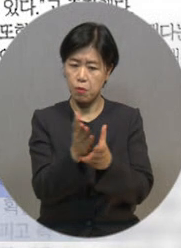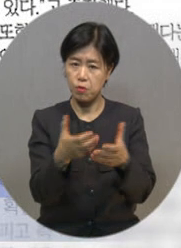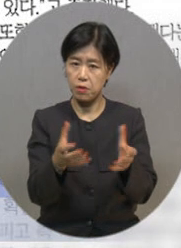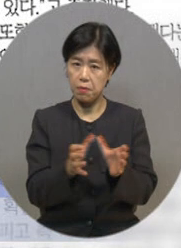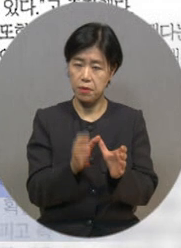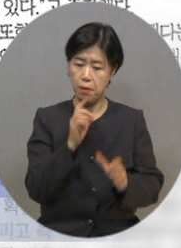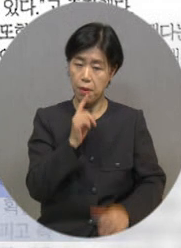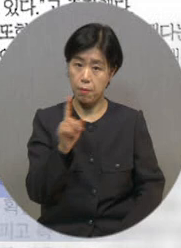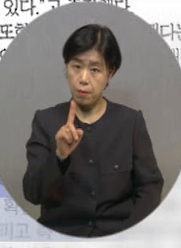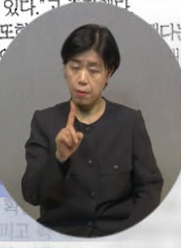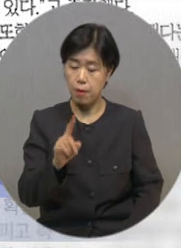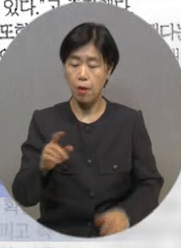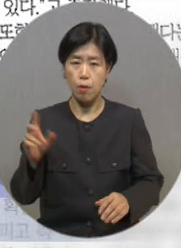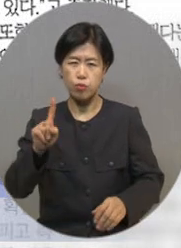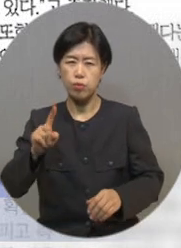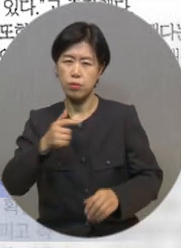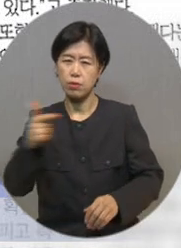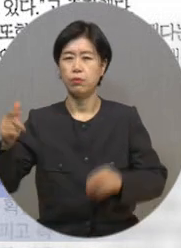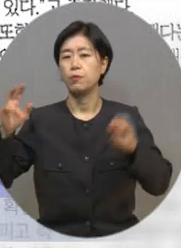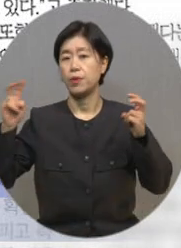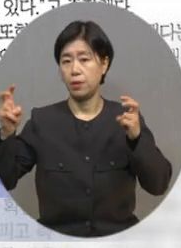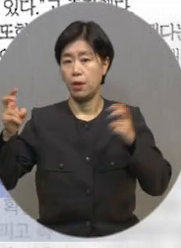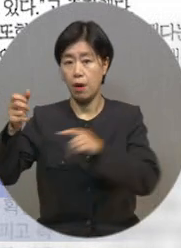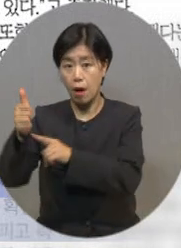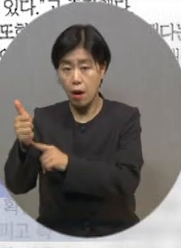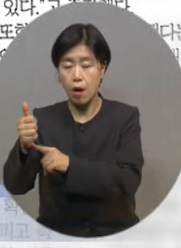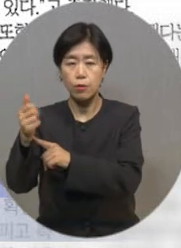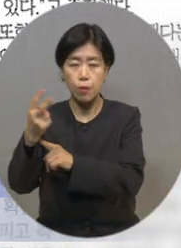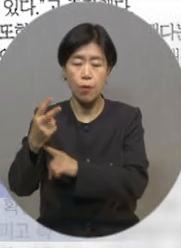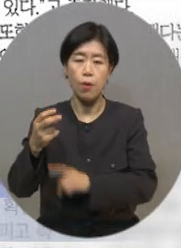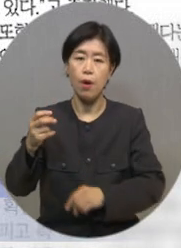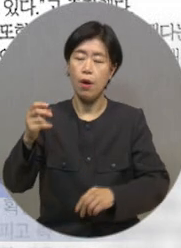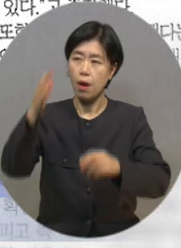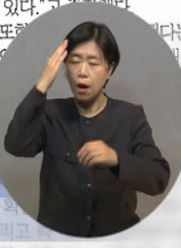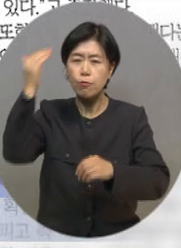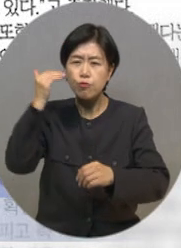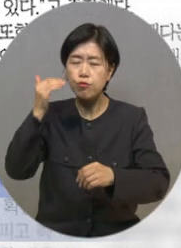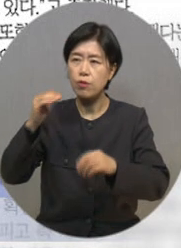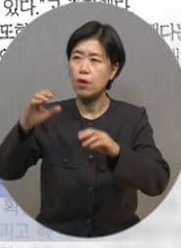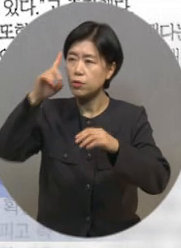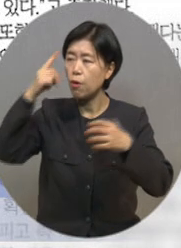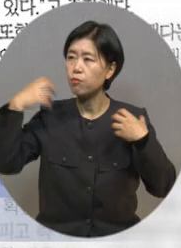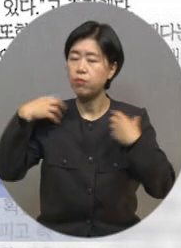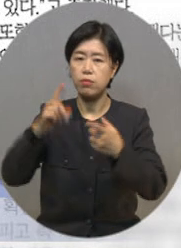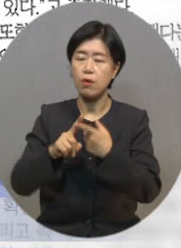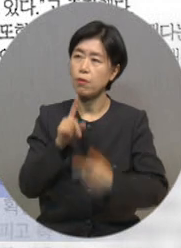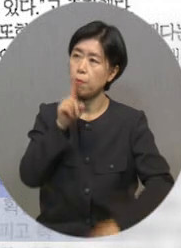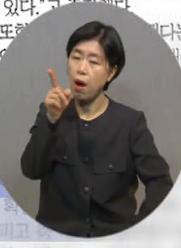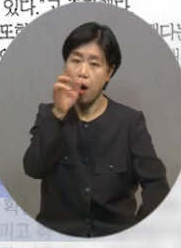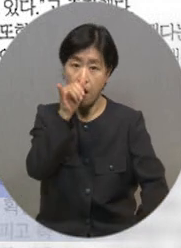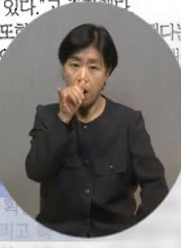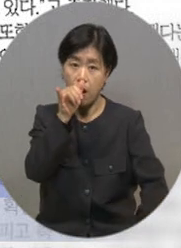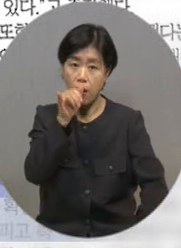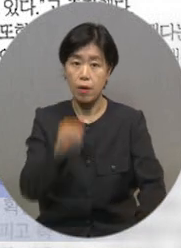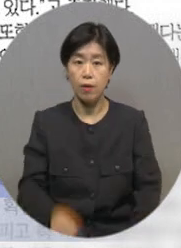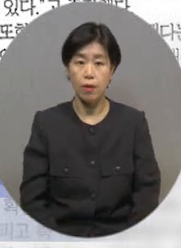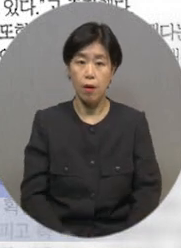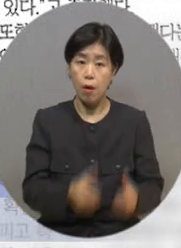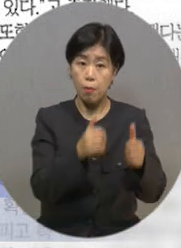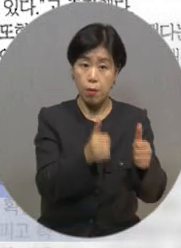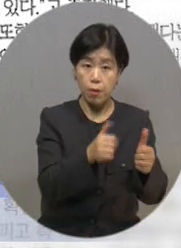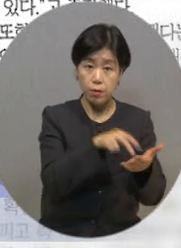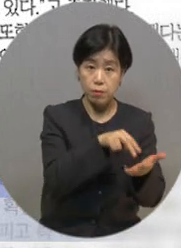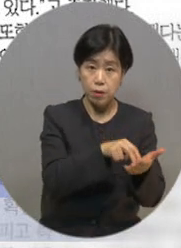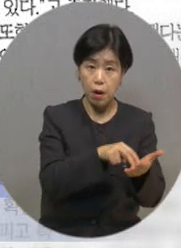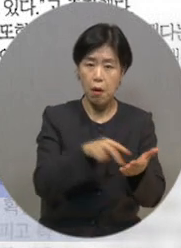대기업 사업주들과 대한민국을 피고로 하는 관련 소송을 했고 법원은이 사업주의 책임을 인정하고